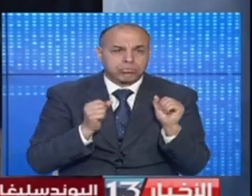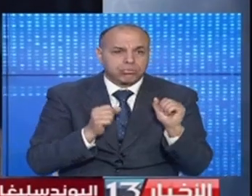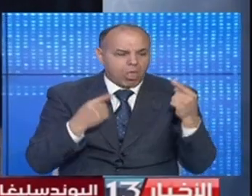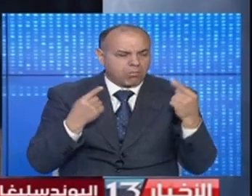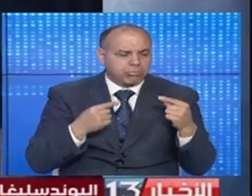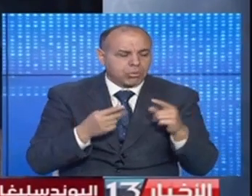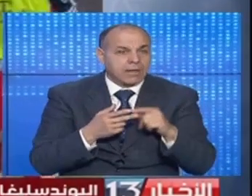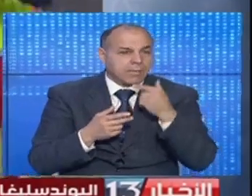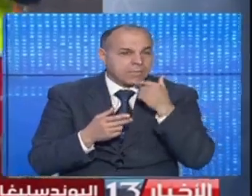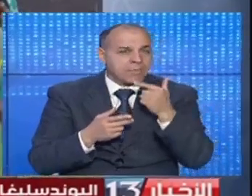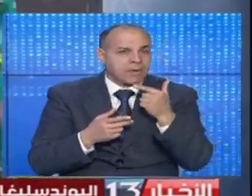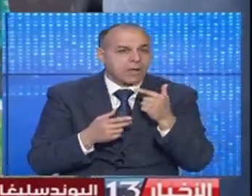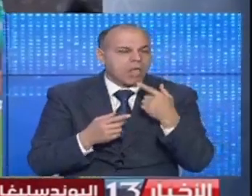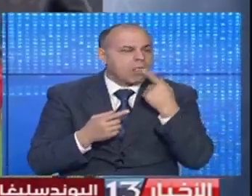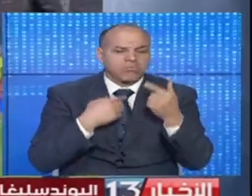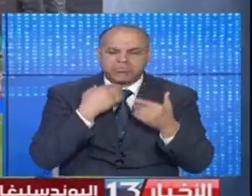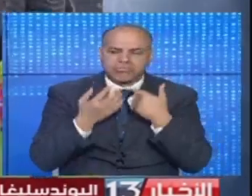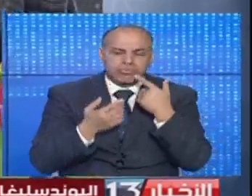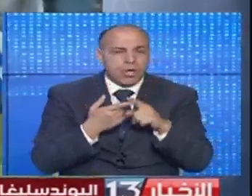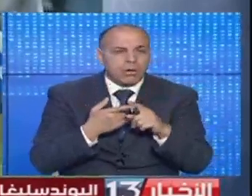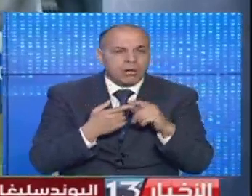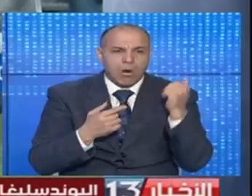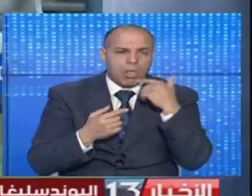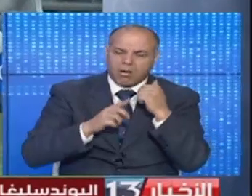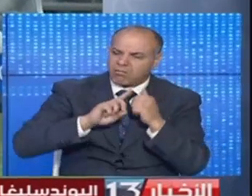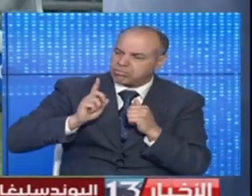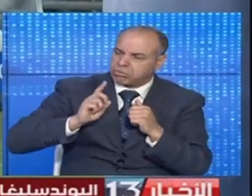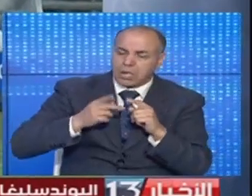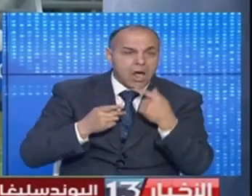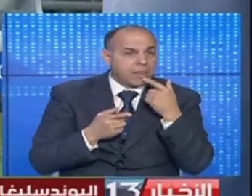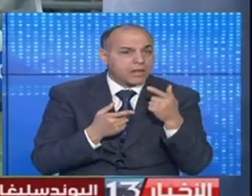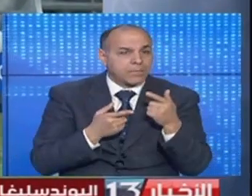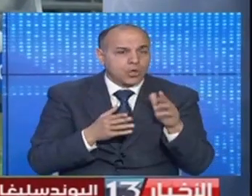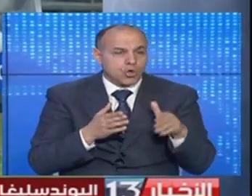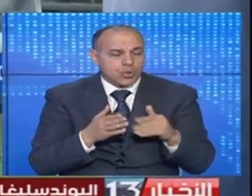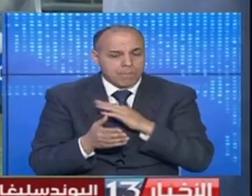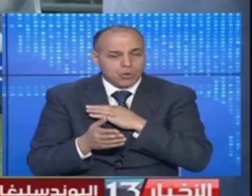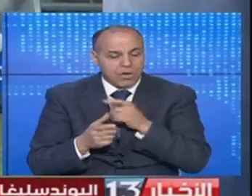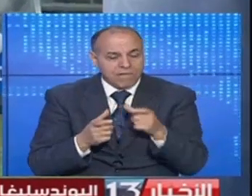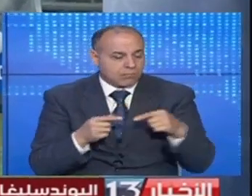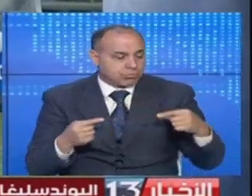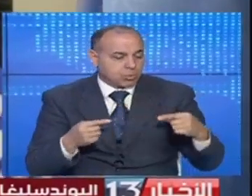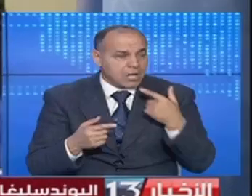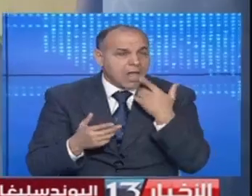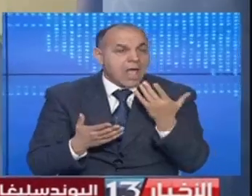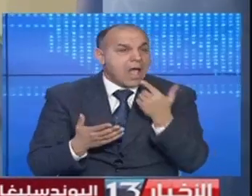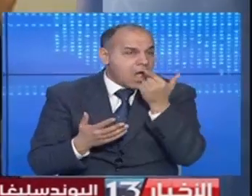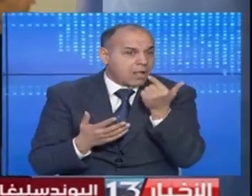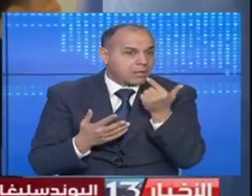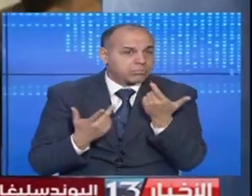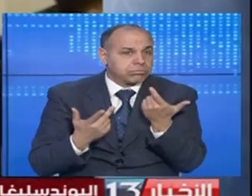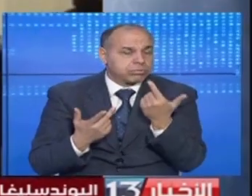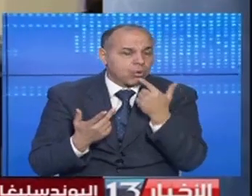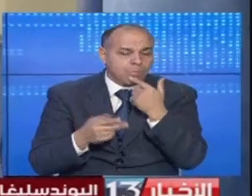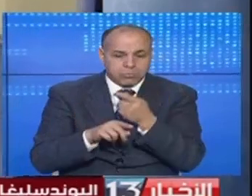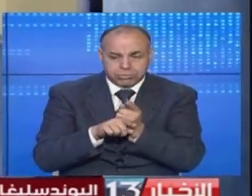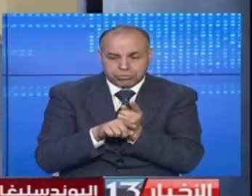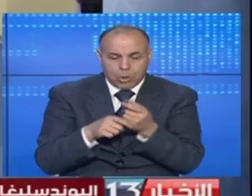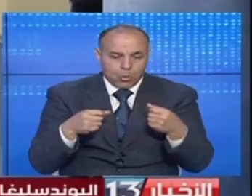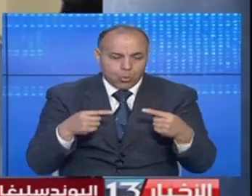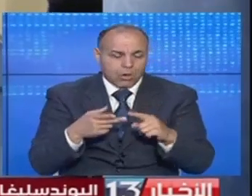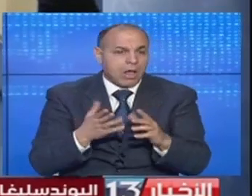خصوصا في مباراه السبت وكان ارادوا سريع او ذكيا فيما لاعبي ومسؤولي الفريقين لما خير وان يكون ما تبقى من موجهه